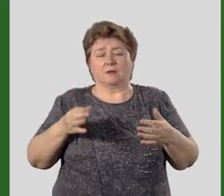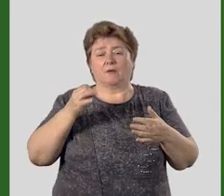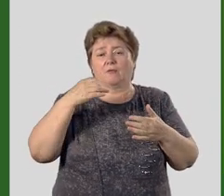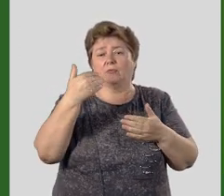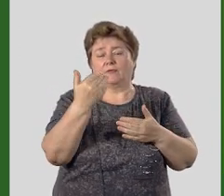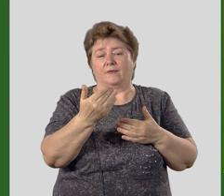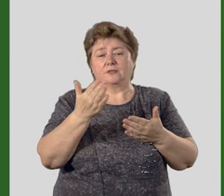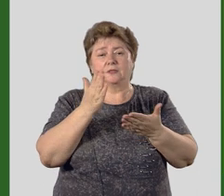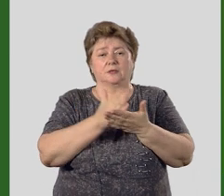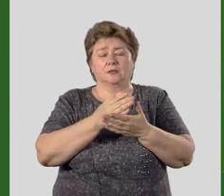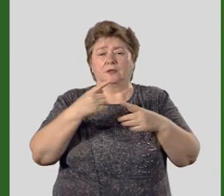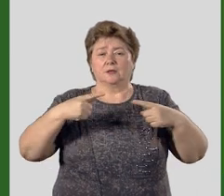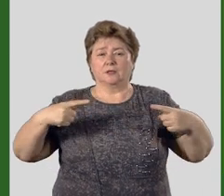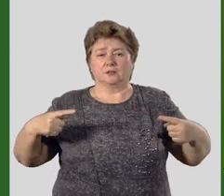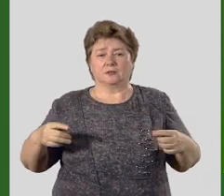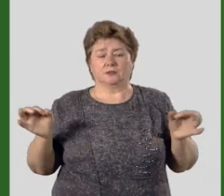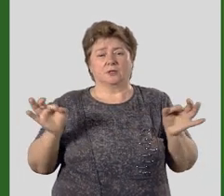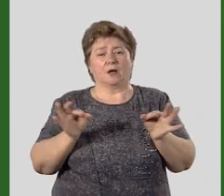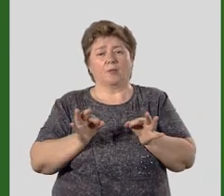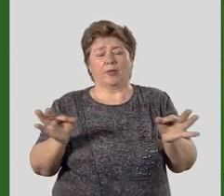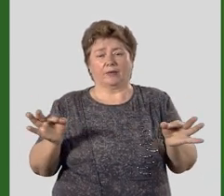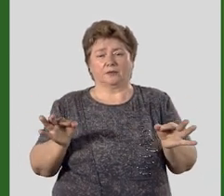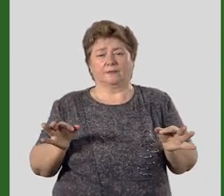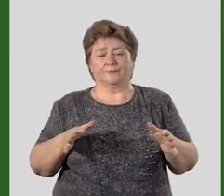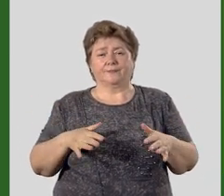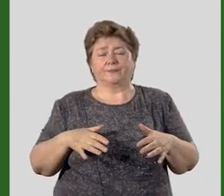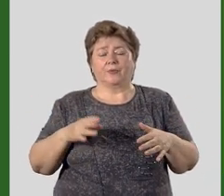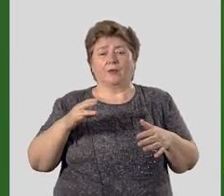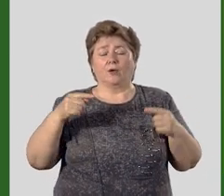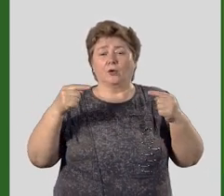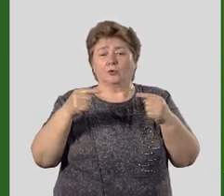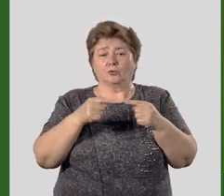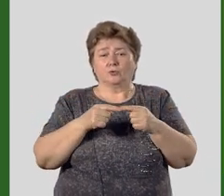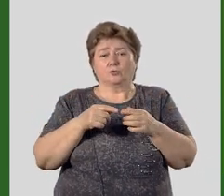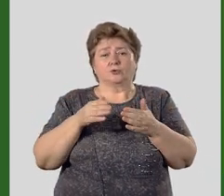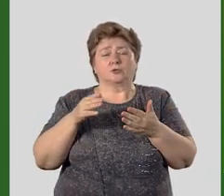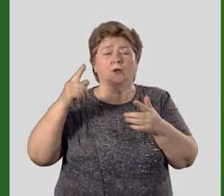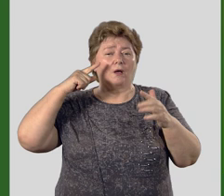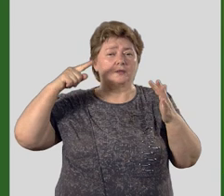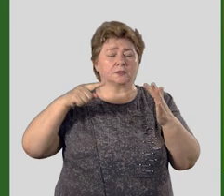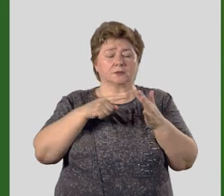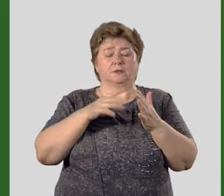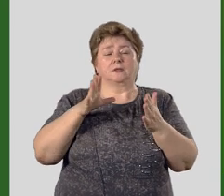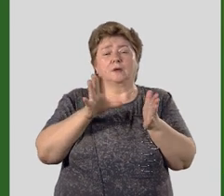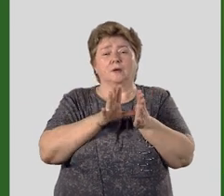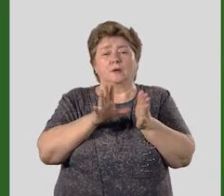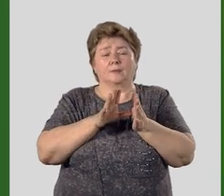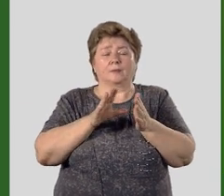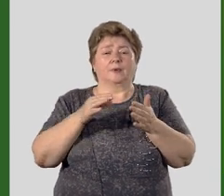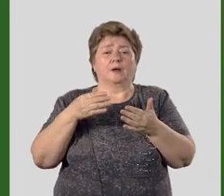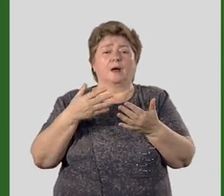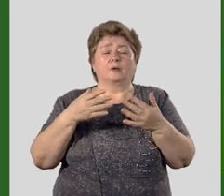вас находятся различные объекты. Но точно сориентироваться нам помогают